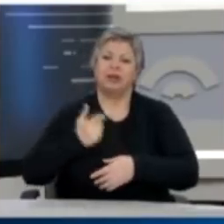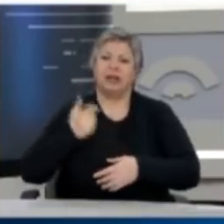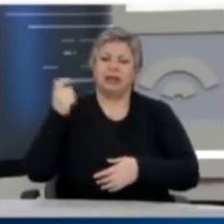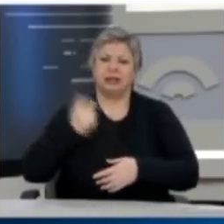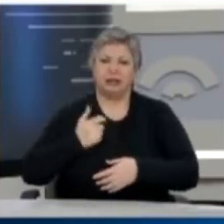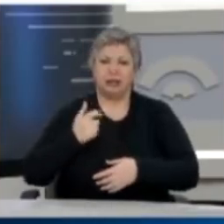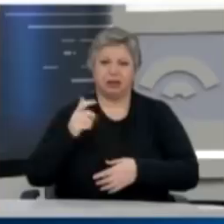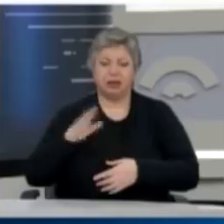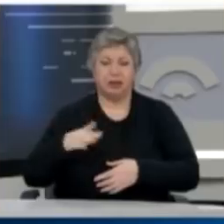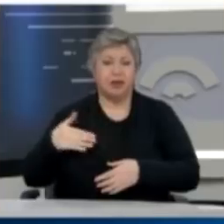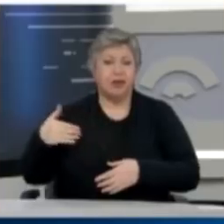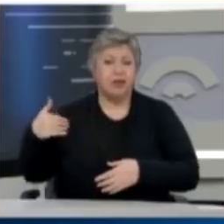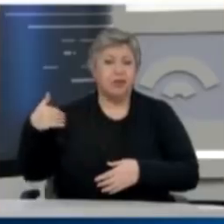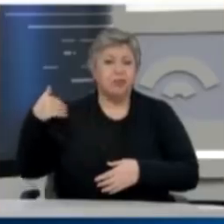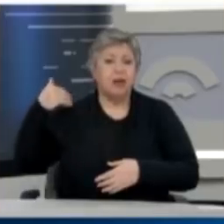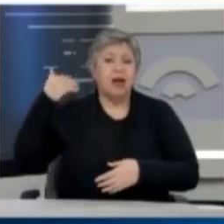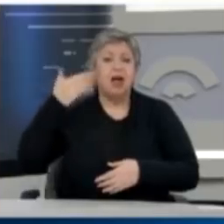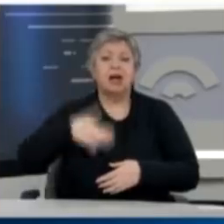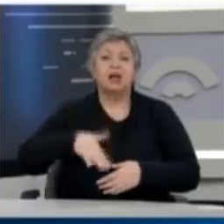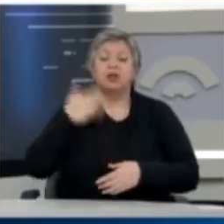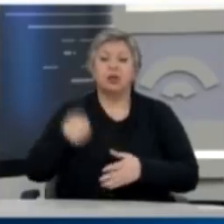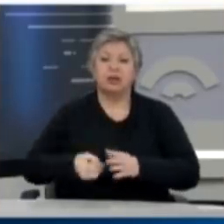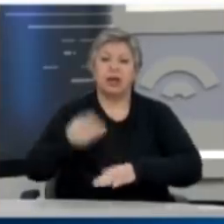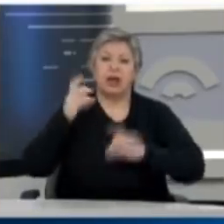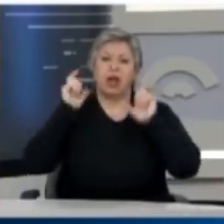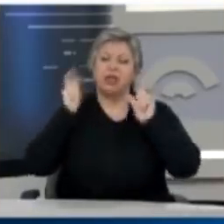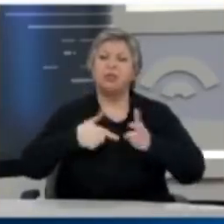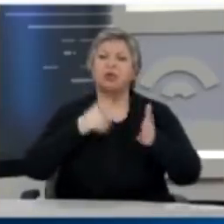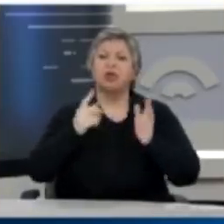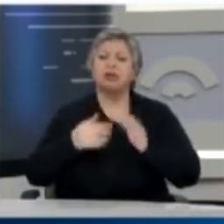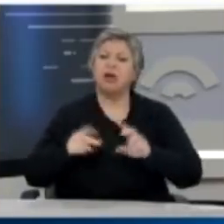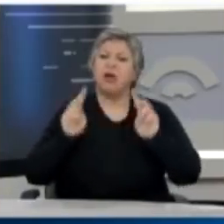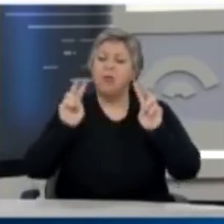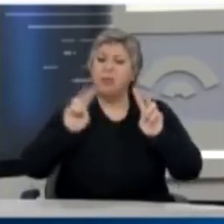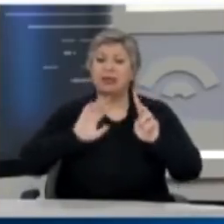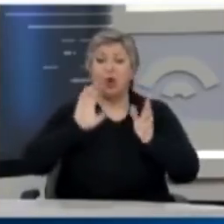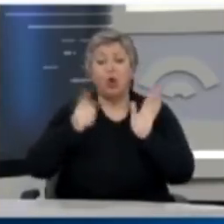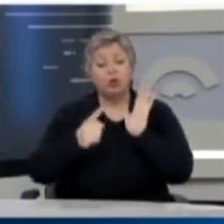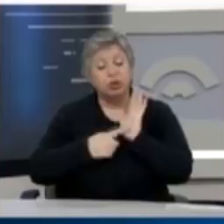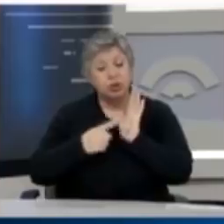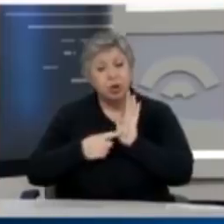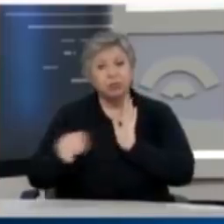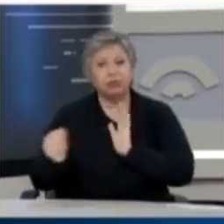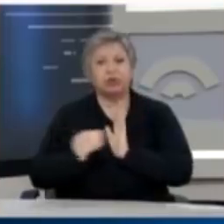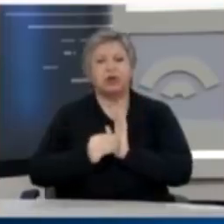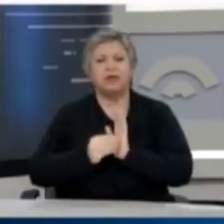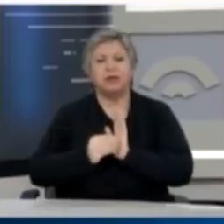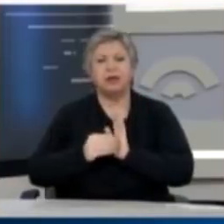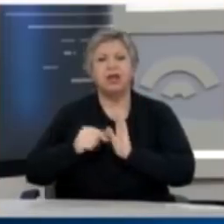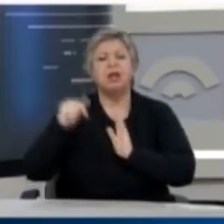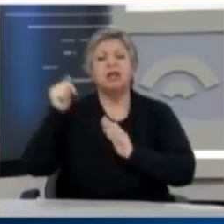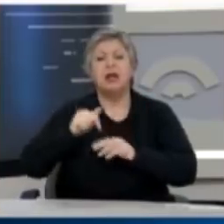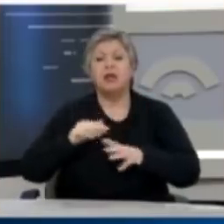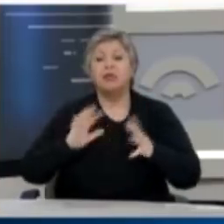για όλους τους αντιασφαλιστικούς νόμους της Νέας Δημοκρατίας και του ΠΑΣΟΚ για τη διάλυση του όποιου κοινωνικού χαρακτήρα